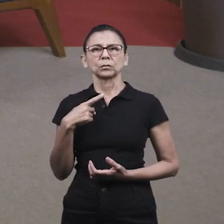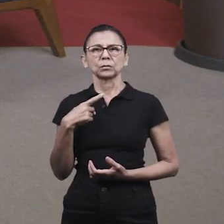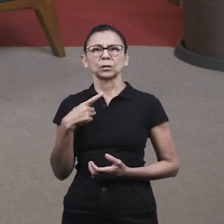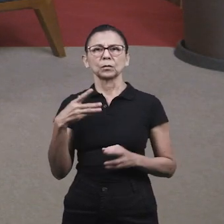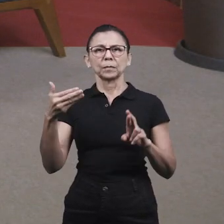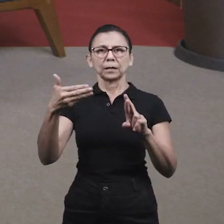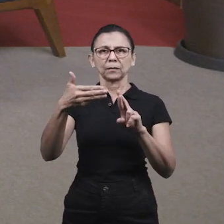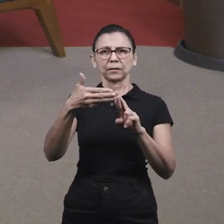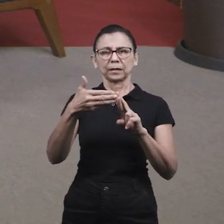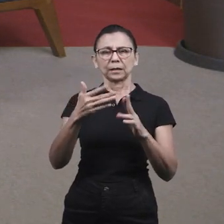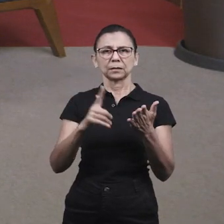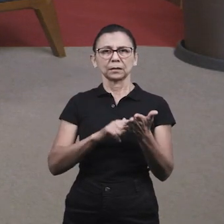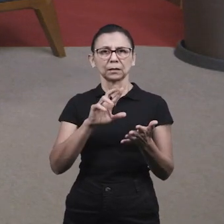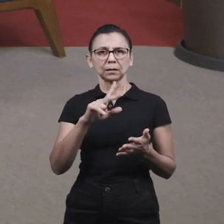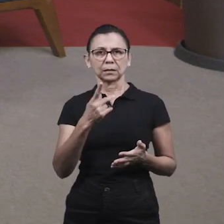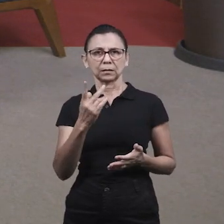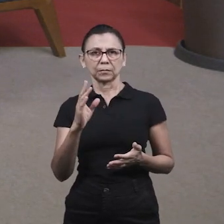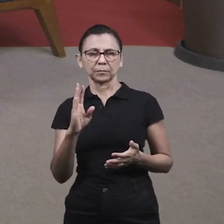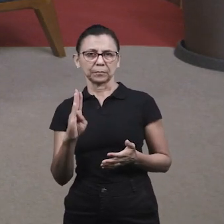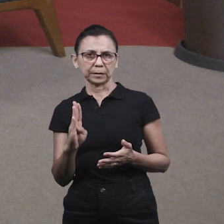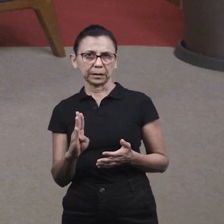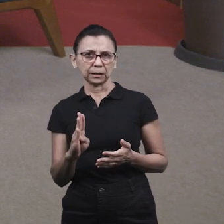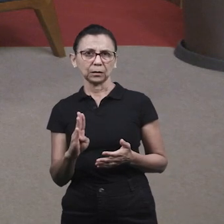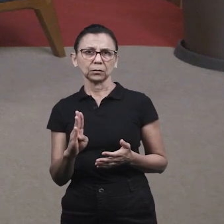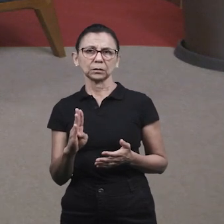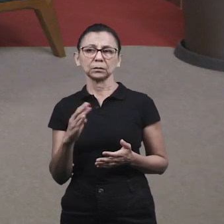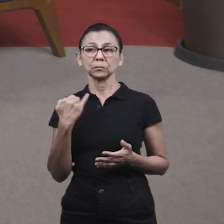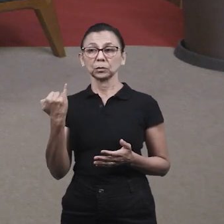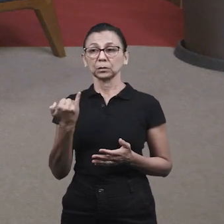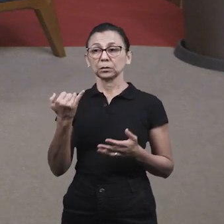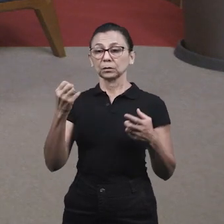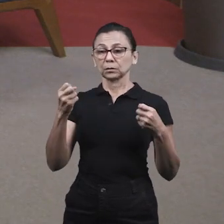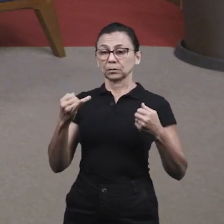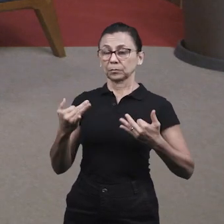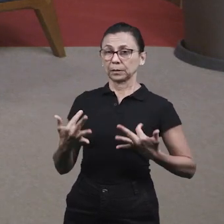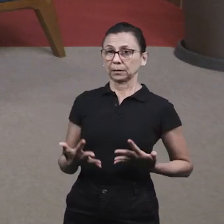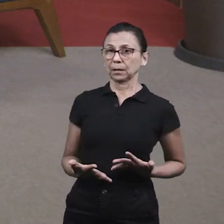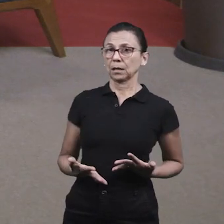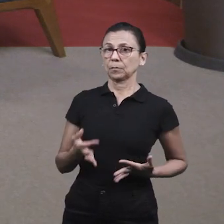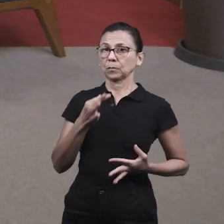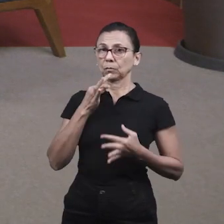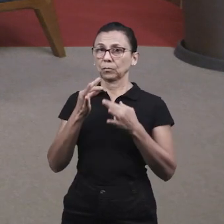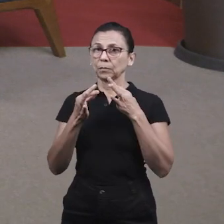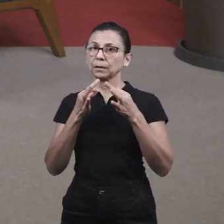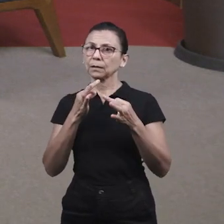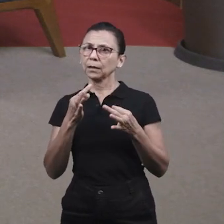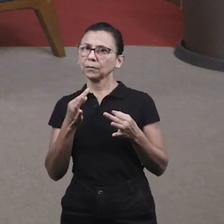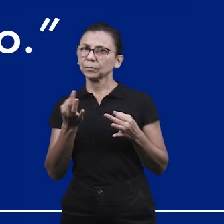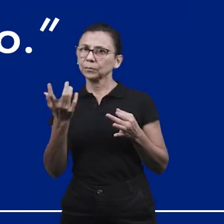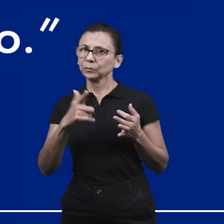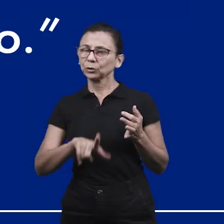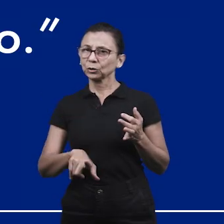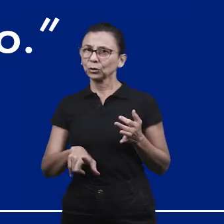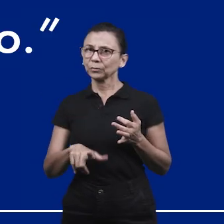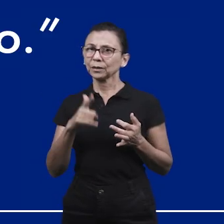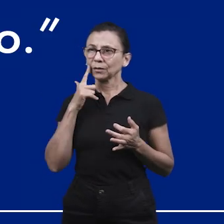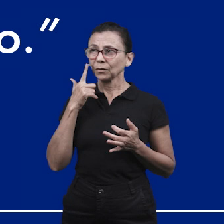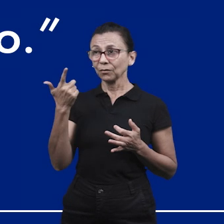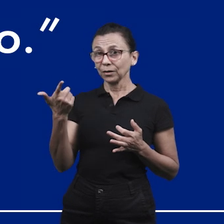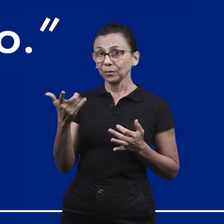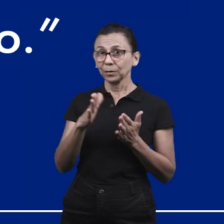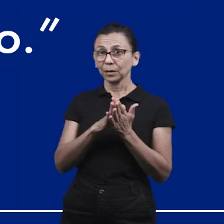déjà lu le texte en Hébreu 4.12, l'important de